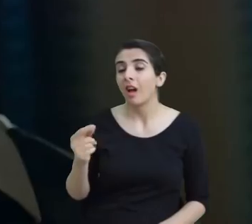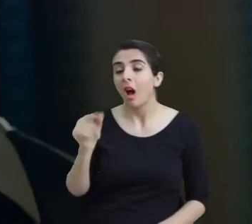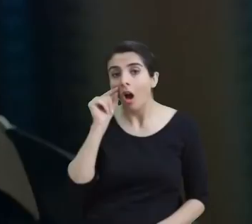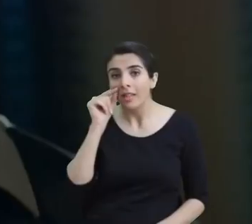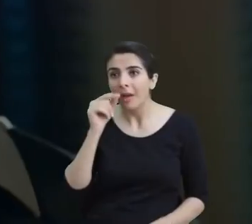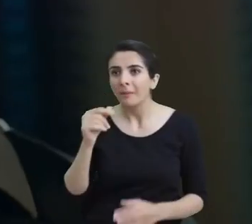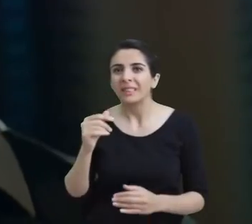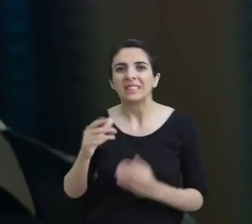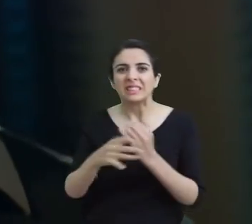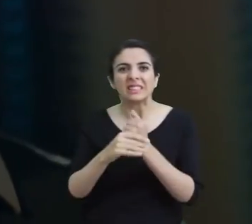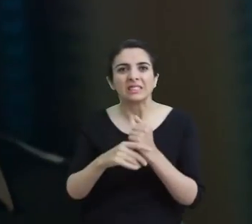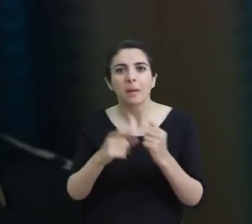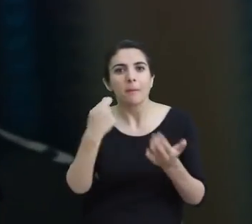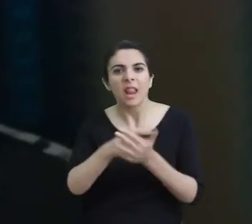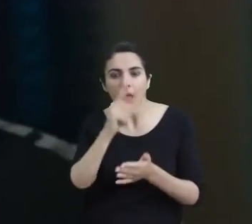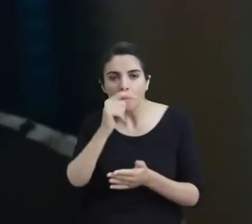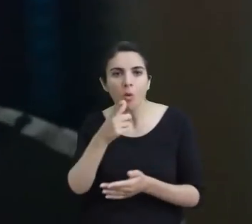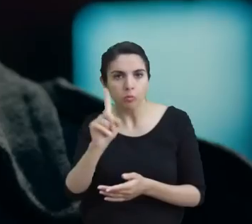bulduk. Öldürülmüş.